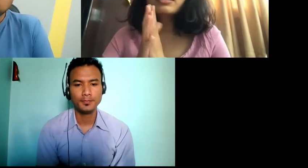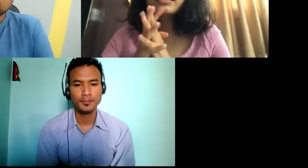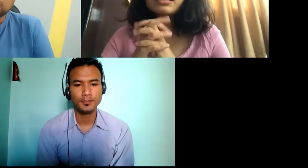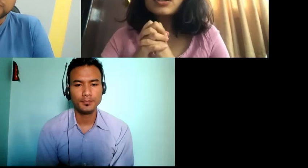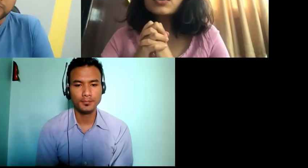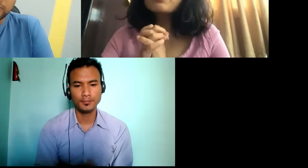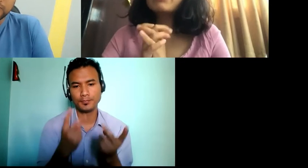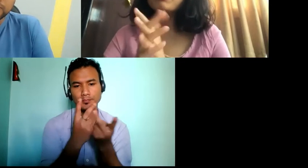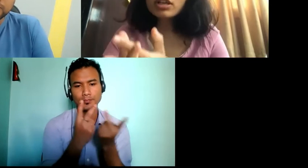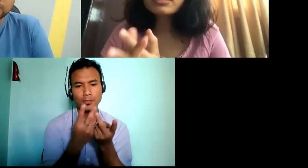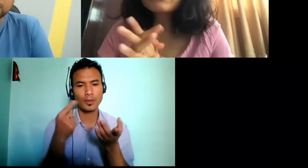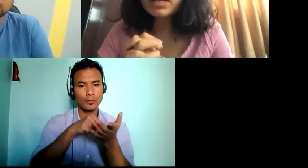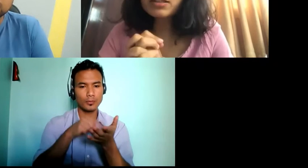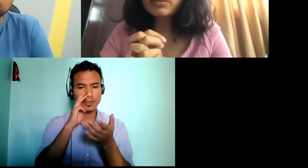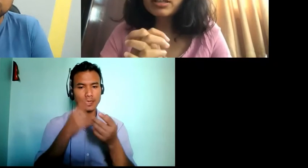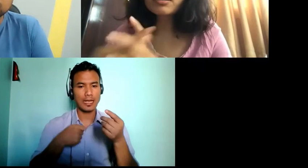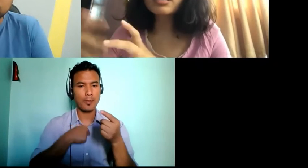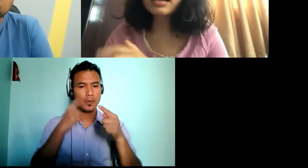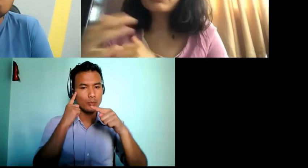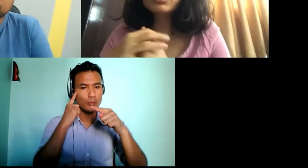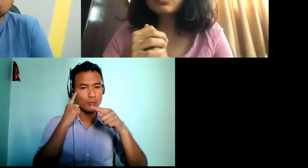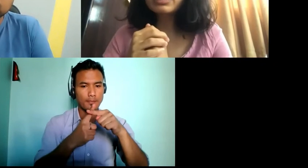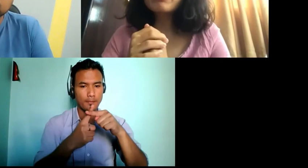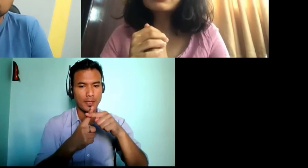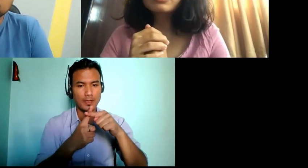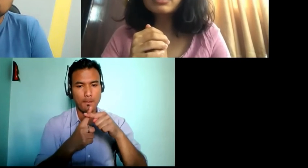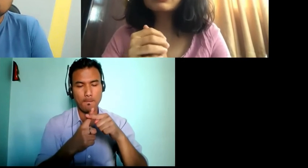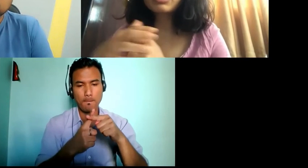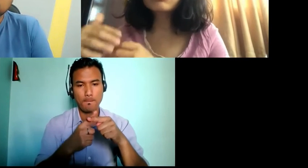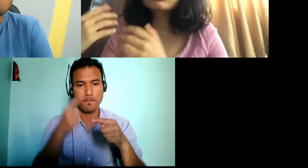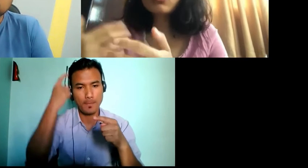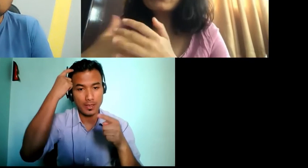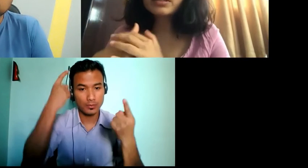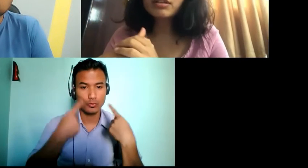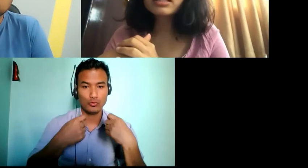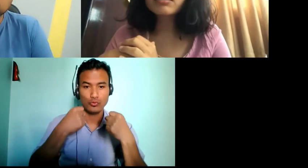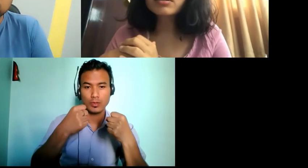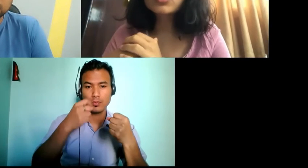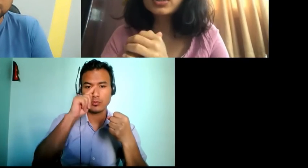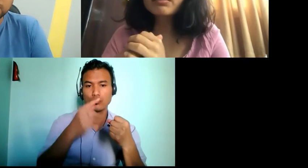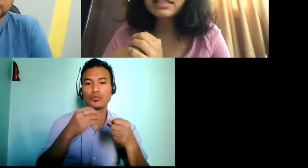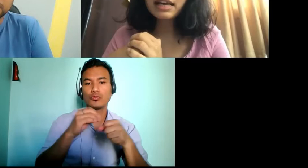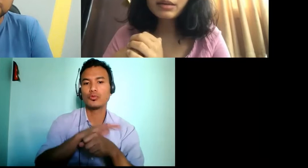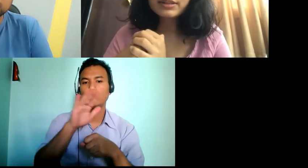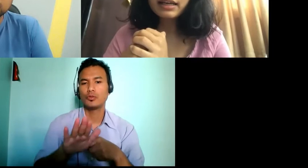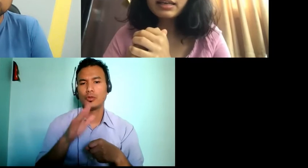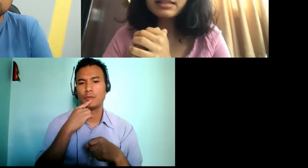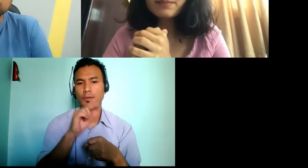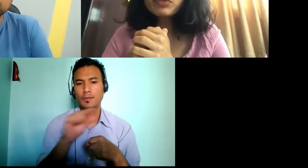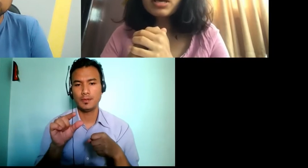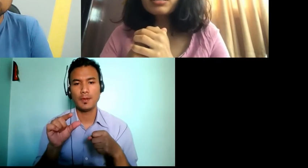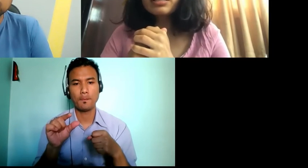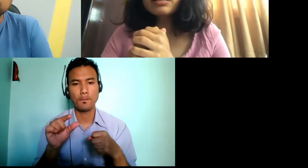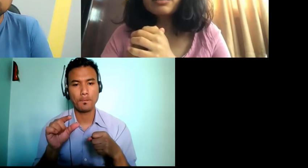अब जस्तै सुरुमा हामी पोजिटिभमा जाउँ होइन, सकारात्मक यसले मेन्टल हेल्थमा चाहिँ कस्तो अफेक्ट गरिरहेको छ सोसियल मिडियाले भन्दाखेरि